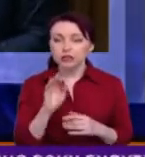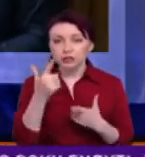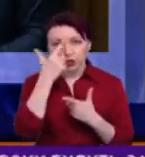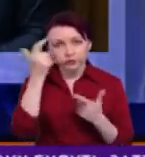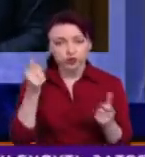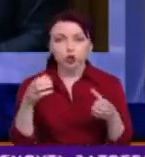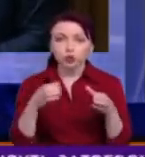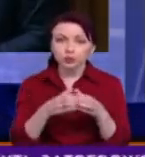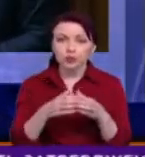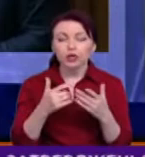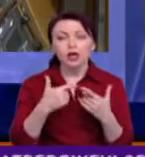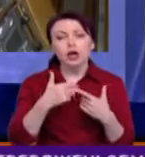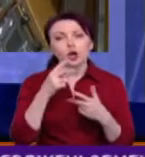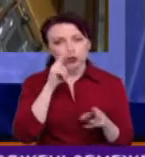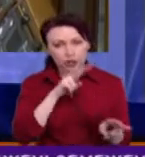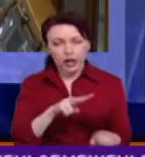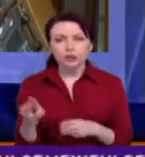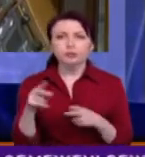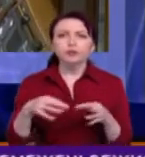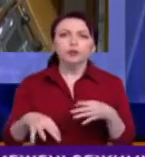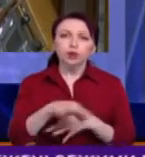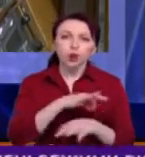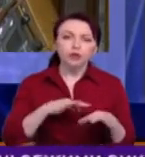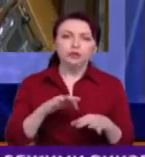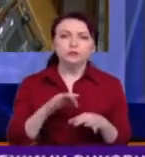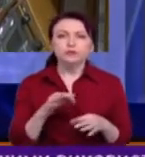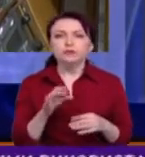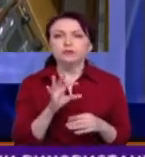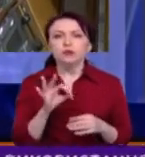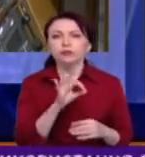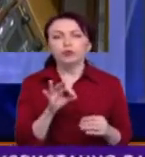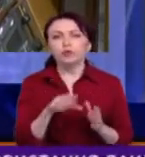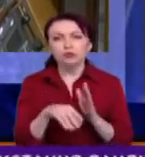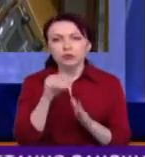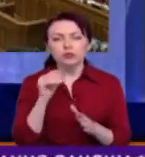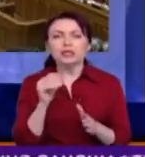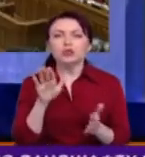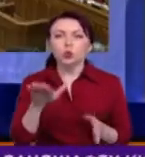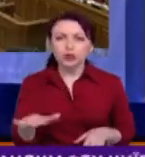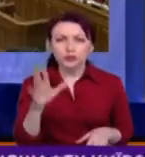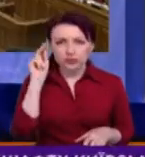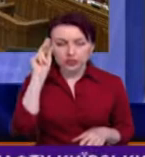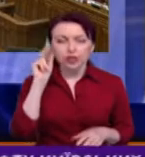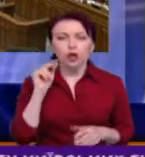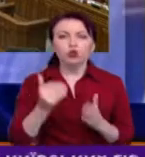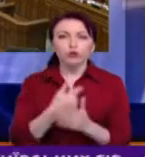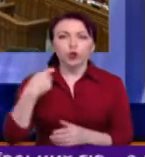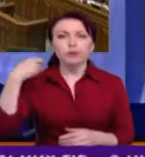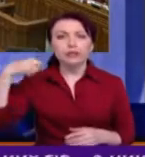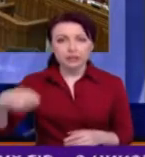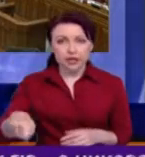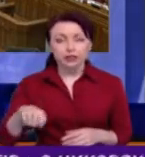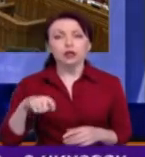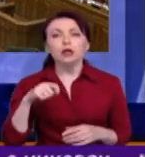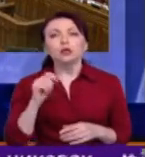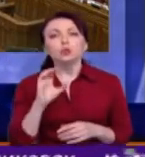комітет розгляне проекти постанов про призначення дати інаугурації новообраного президента на засіданні у середу 15